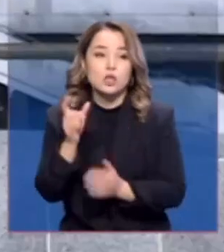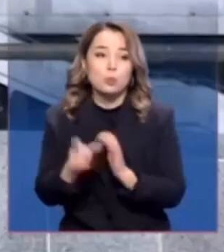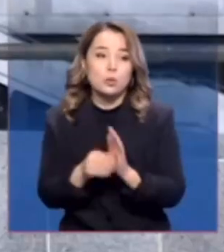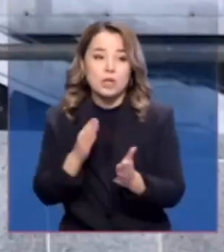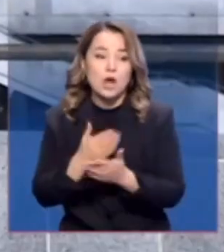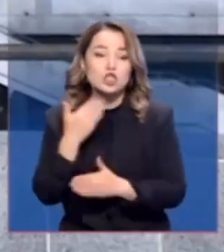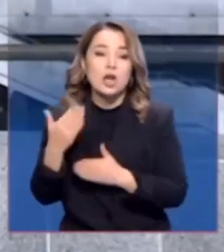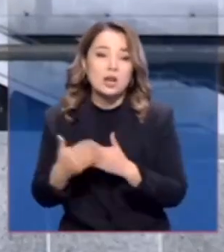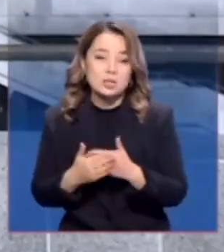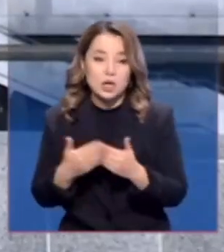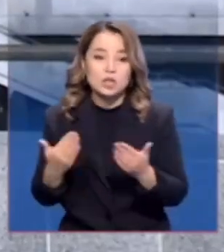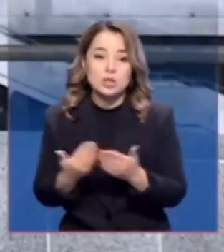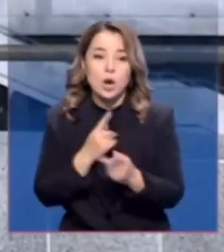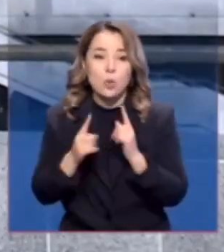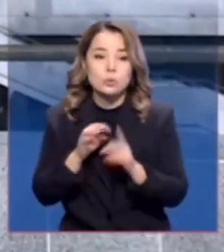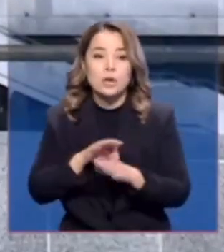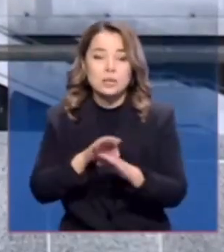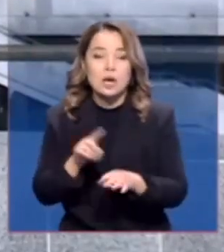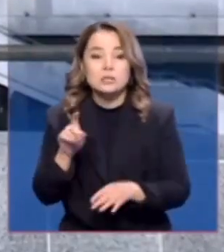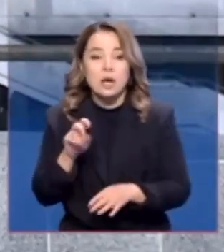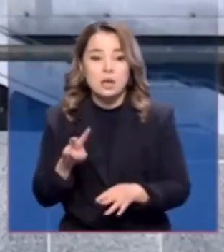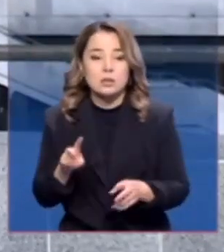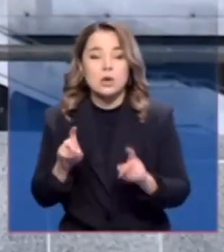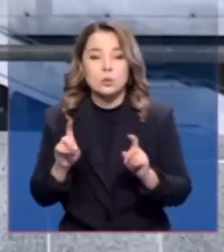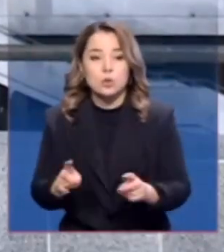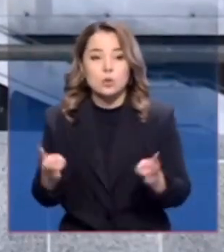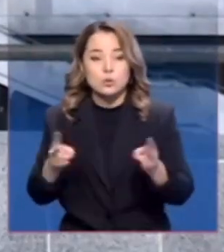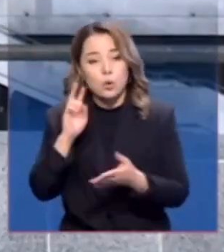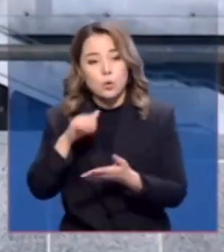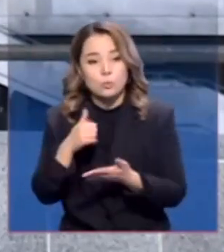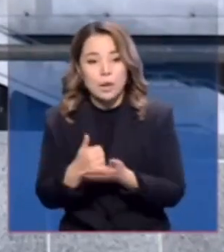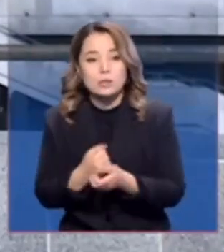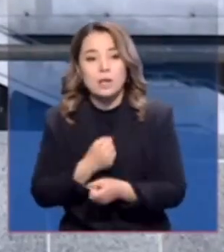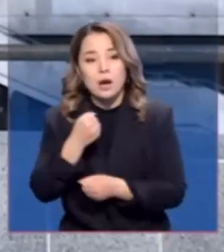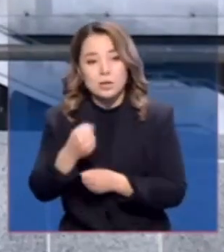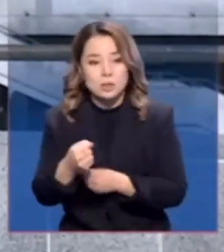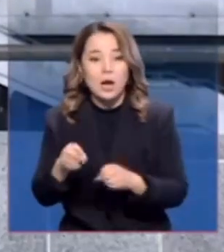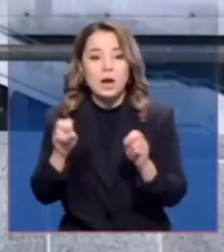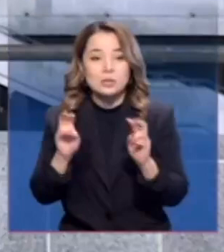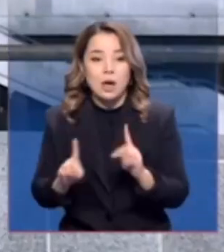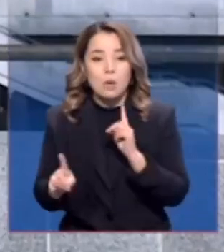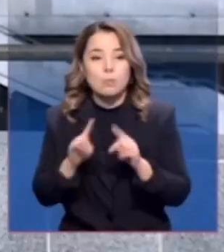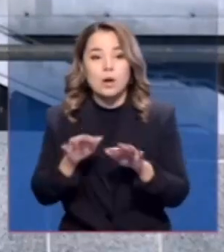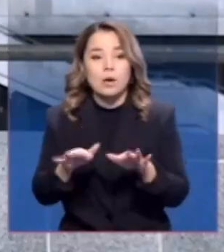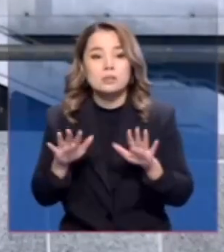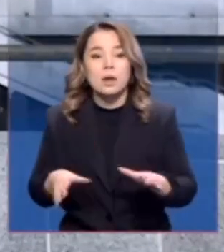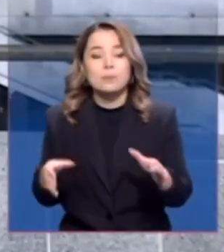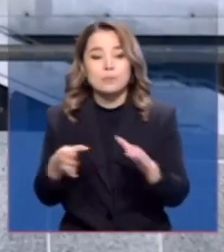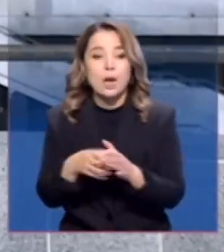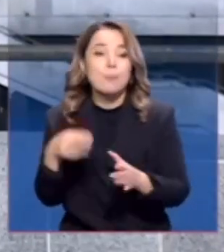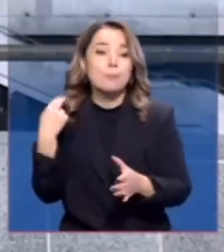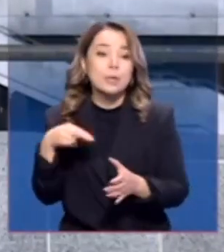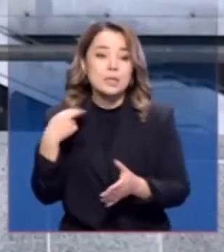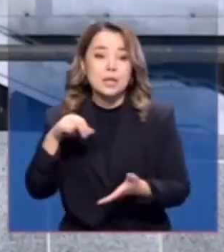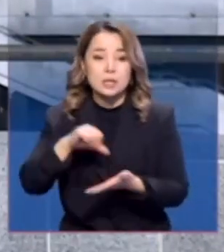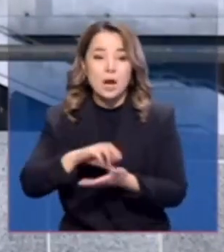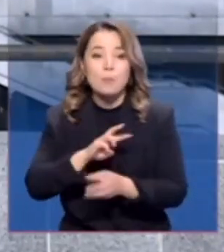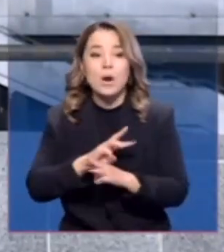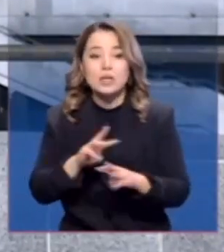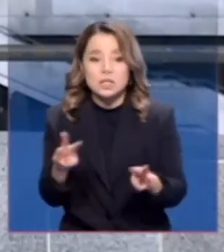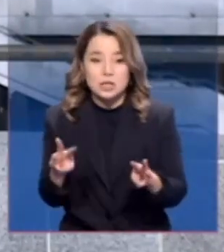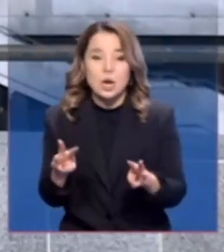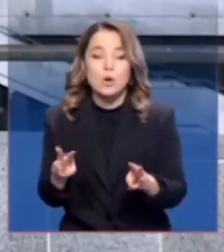депутаттар жақында жаңа отырыс залына жайғасуы мүмкін. Үкімет басшысын тағайындау үшін арнайы парламентке келген президент